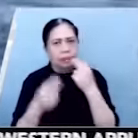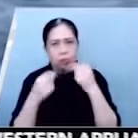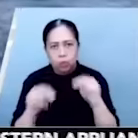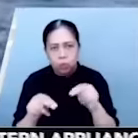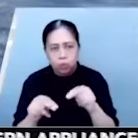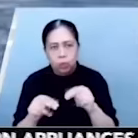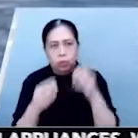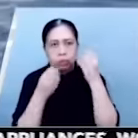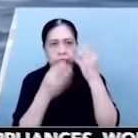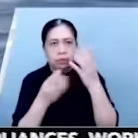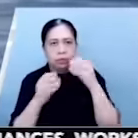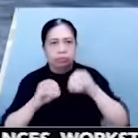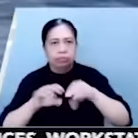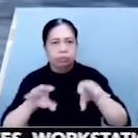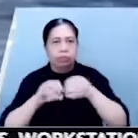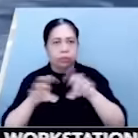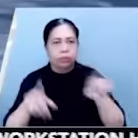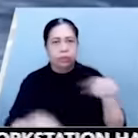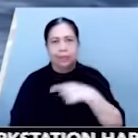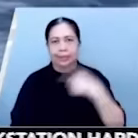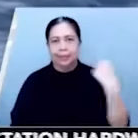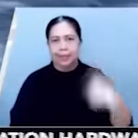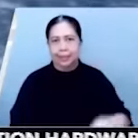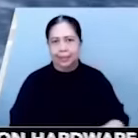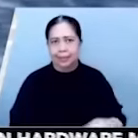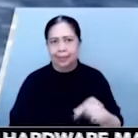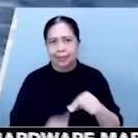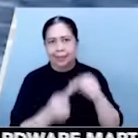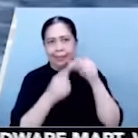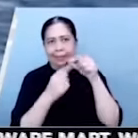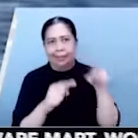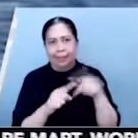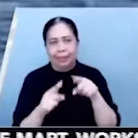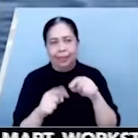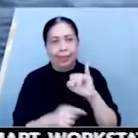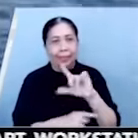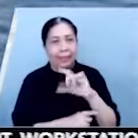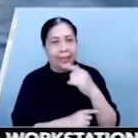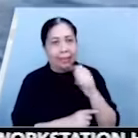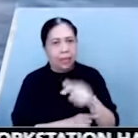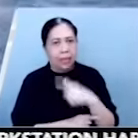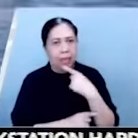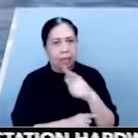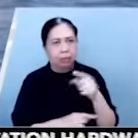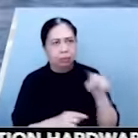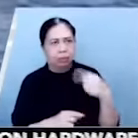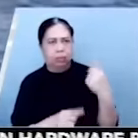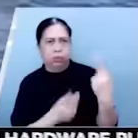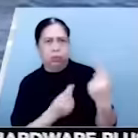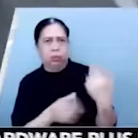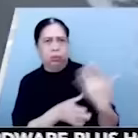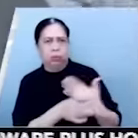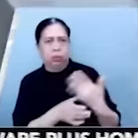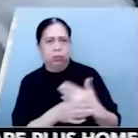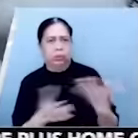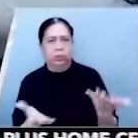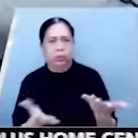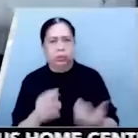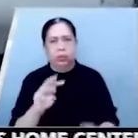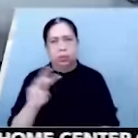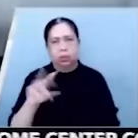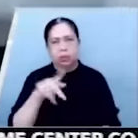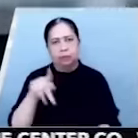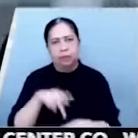impormasyong ipinakakalat ng China, lalo na sa mga illegal at mapangudyok na kilos nito sa West Philippine Sea. Hinimok